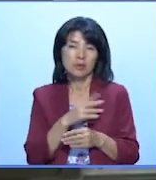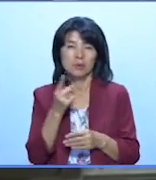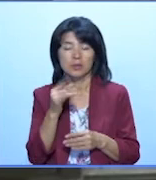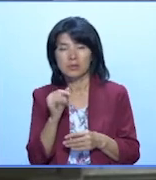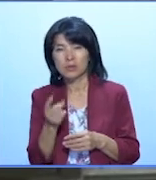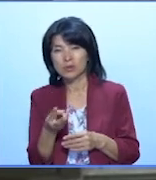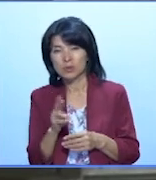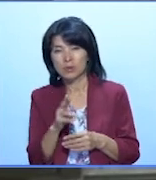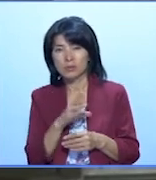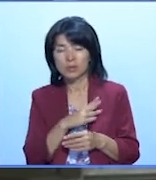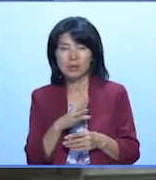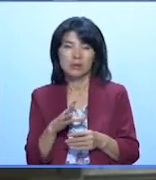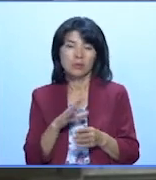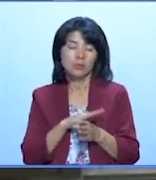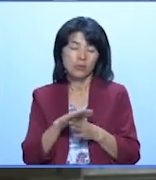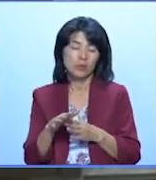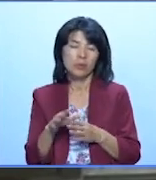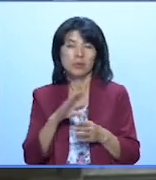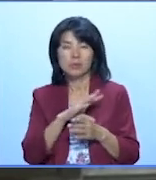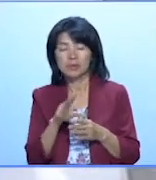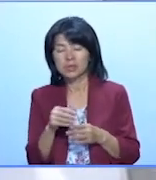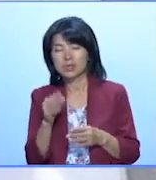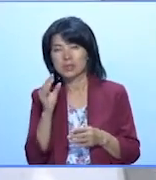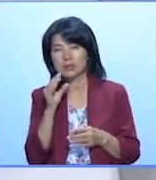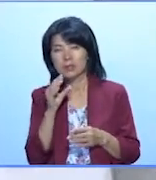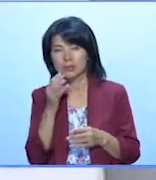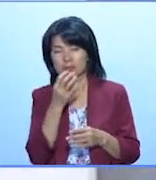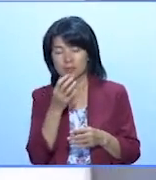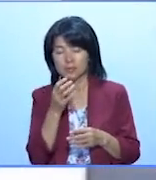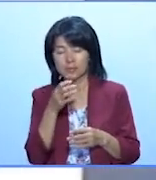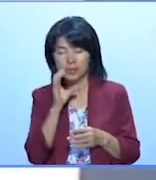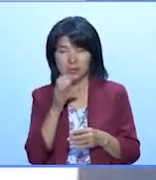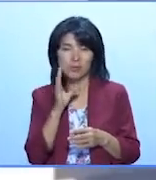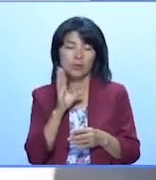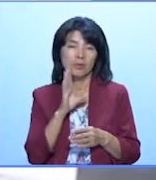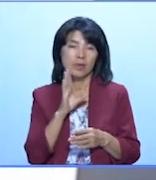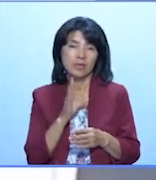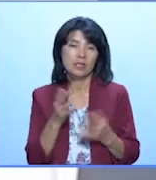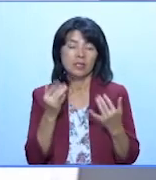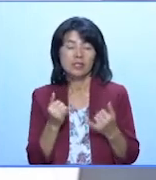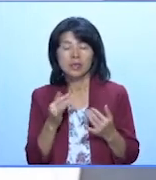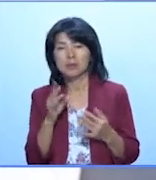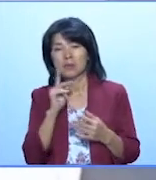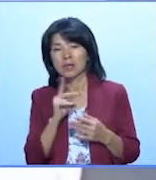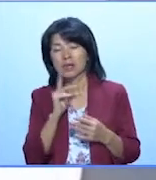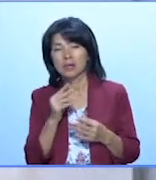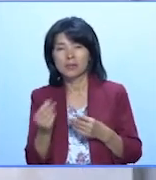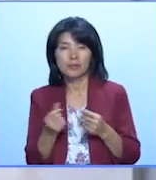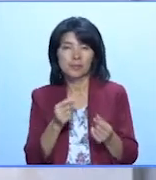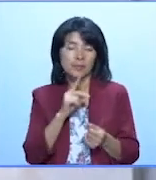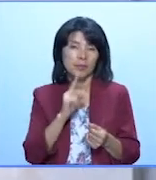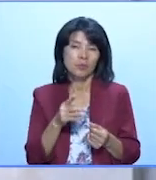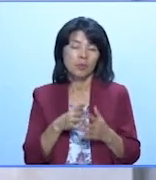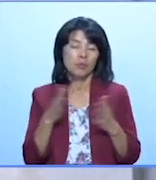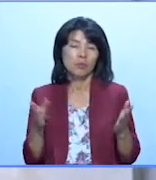у нас было полное обеспечение питьевой водой населения. Тарифов на один кубометр воды еще нет. Пока что жители, а это более 10 тысяч